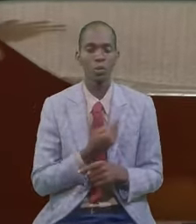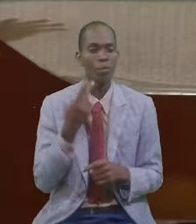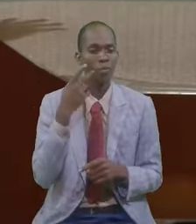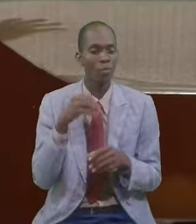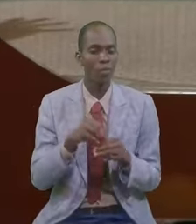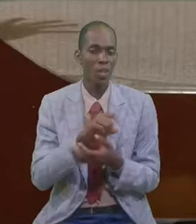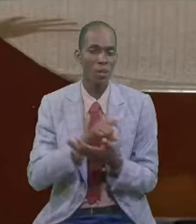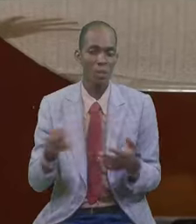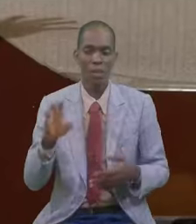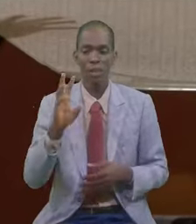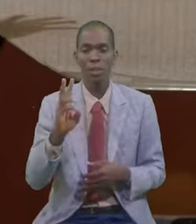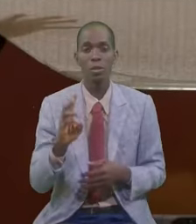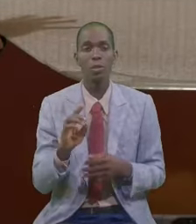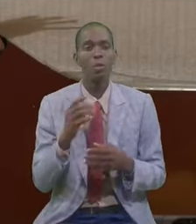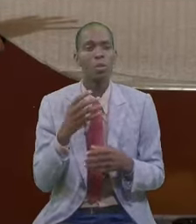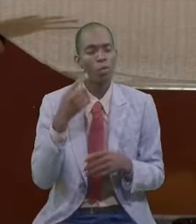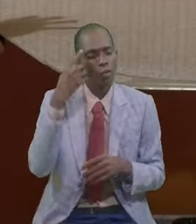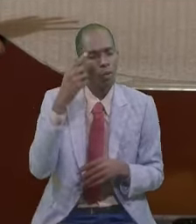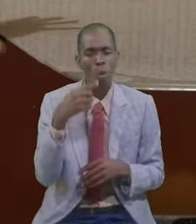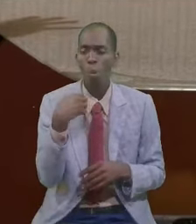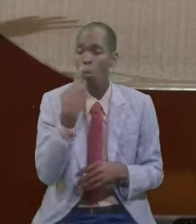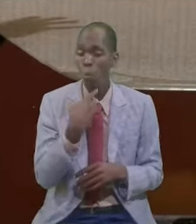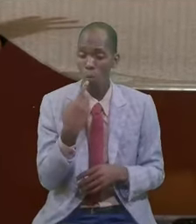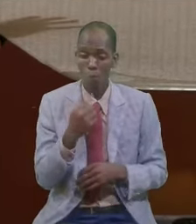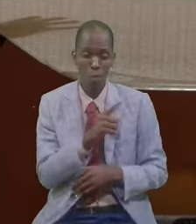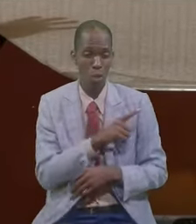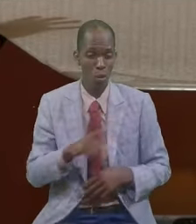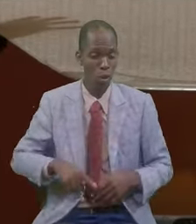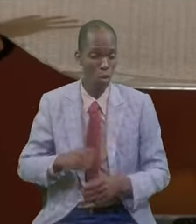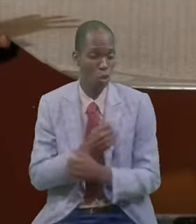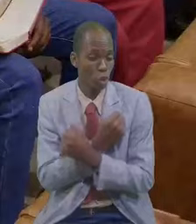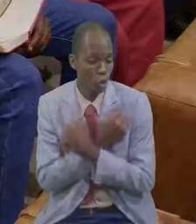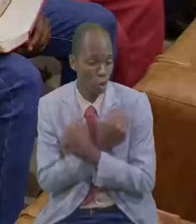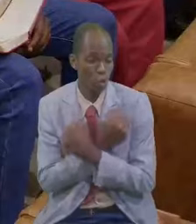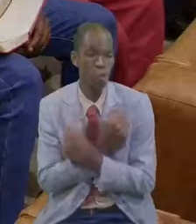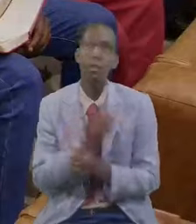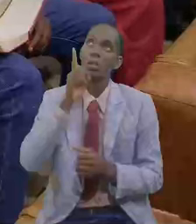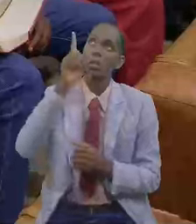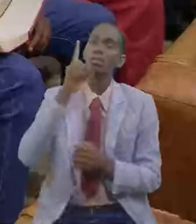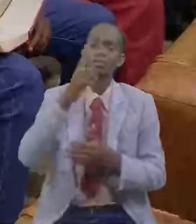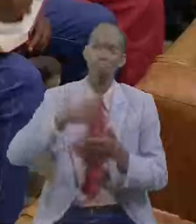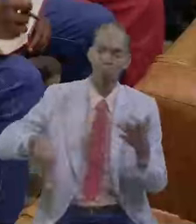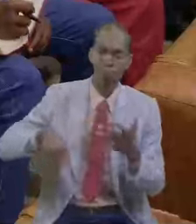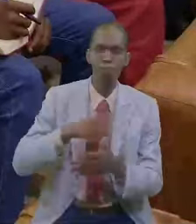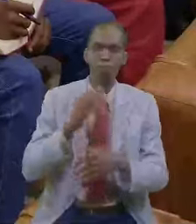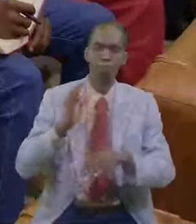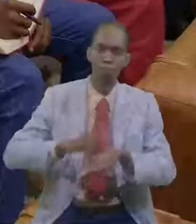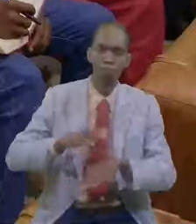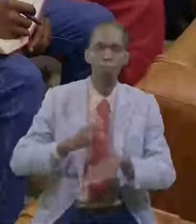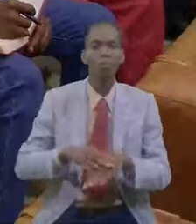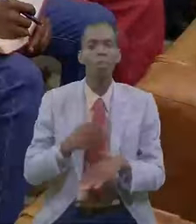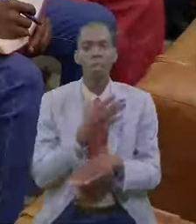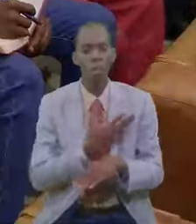Verset 6 dit, car le Seigneur châtie celui qu'il aime et il frappe de la